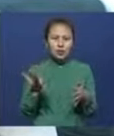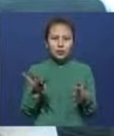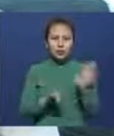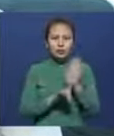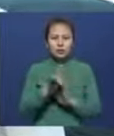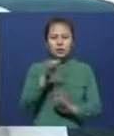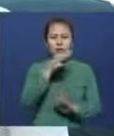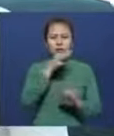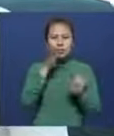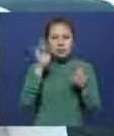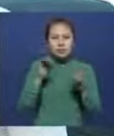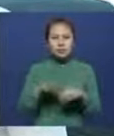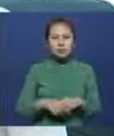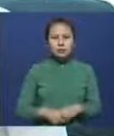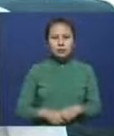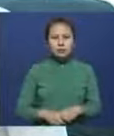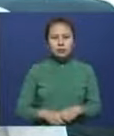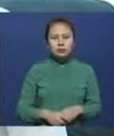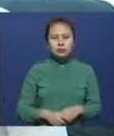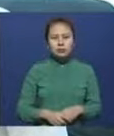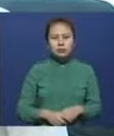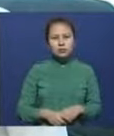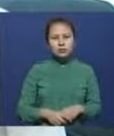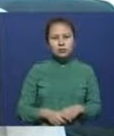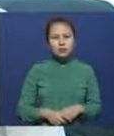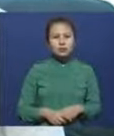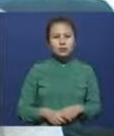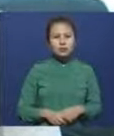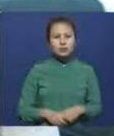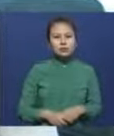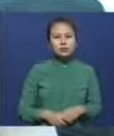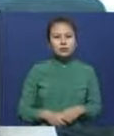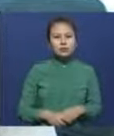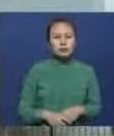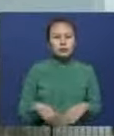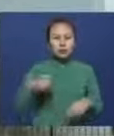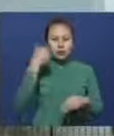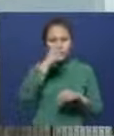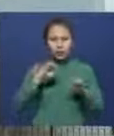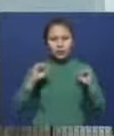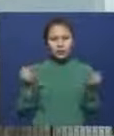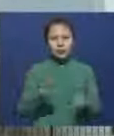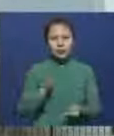түсіп тұр қарымыз. Енді қардың түскеніне байланысты айтарымыз, бұл жылдың салқындығы білініп тұр.